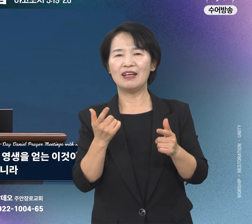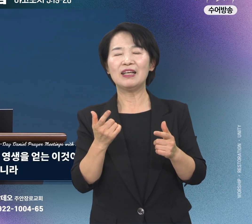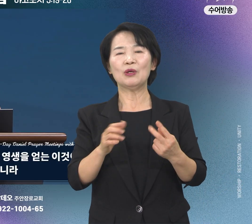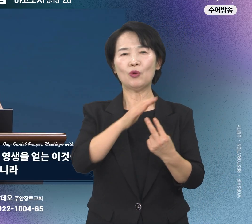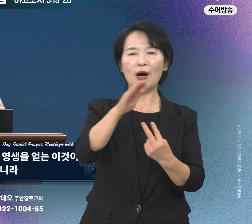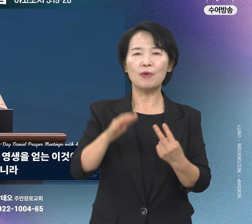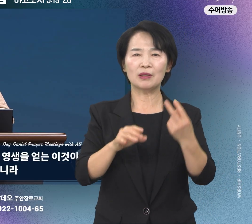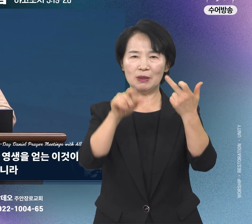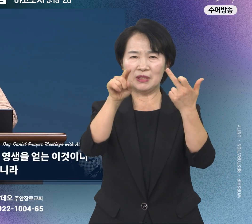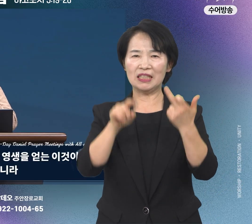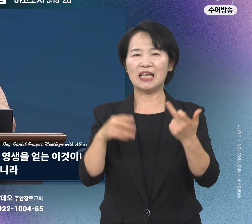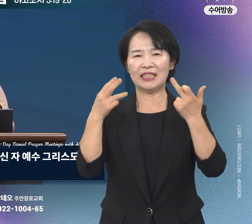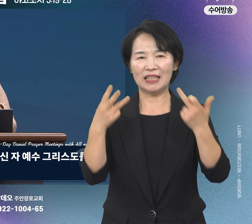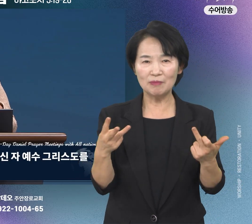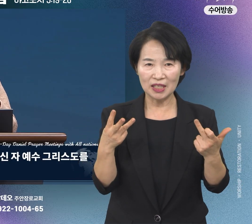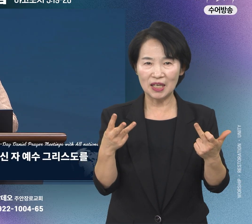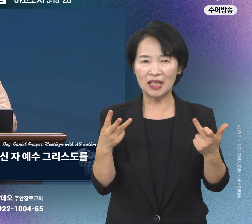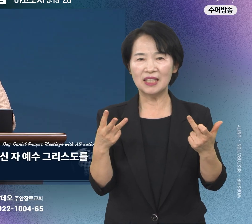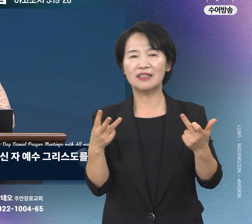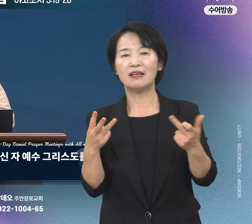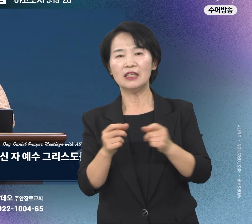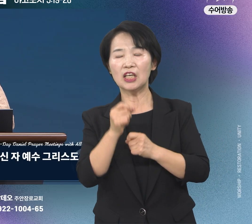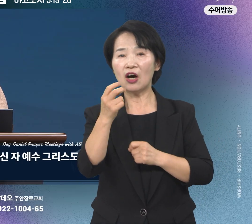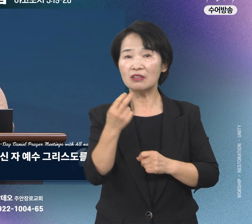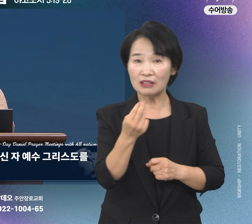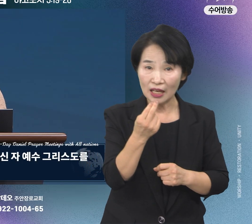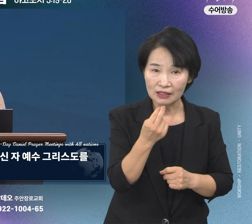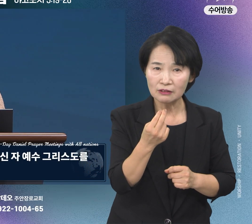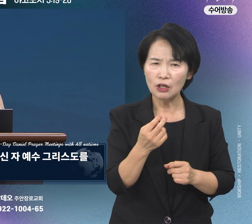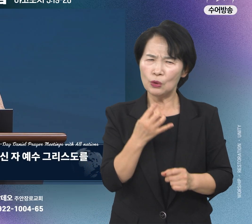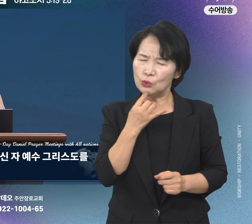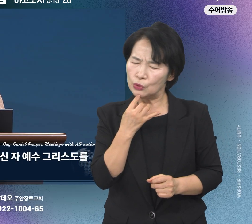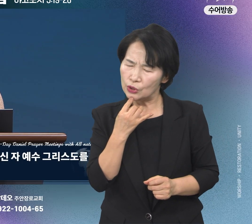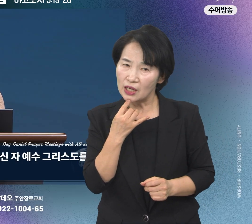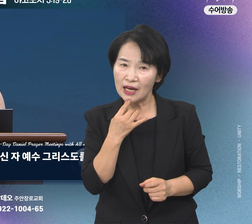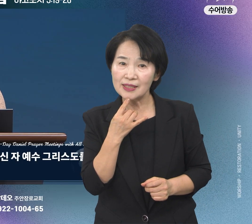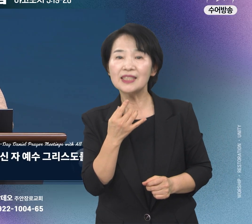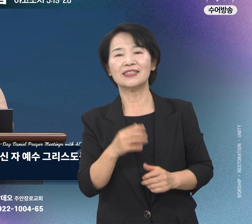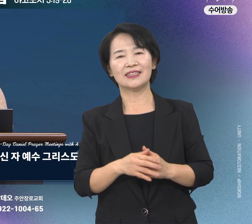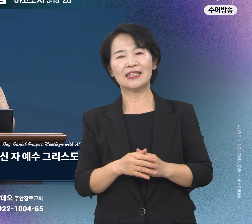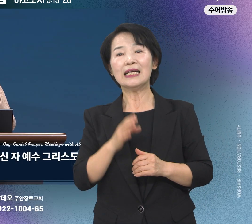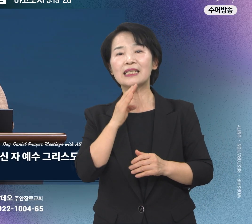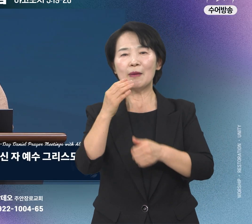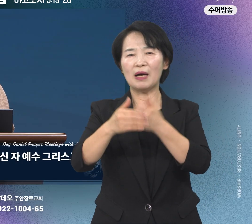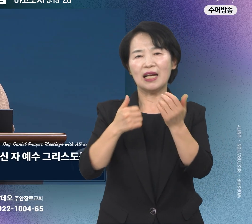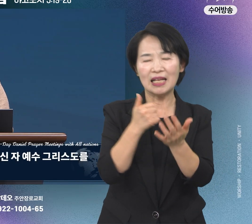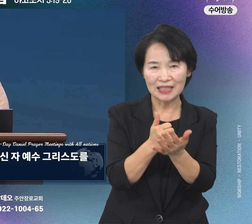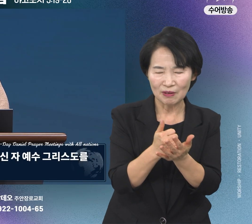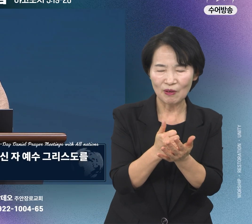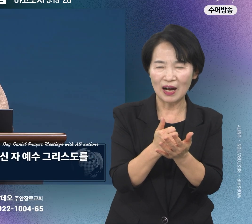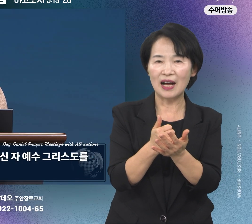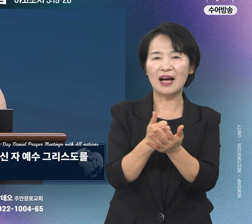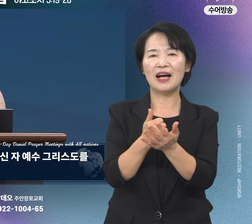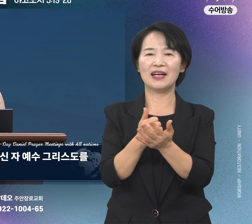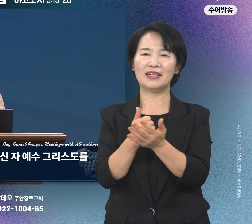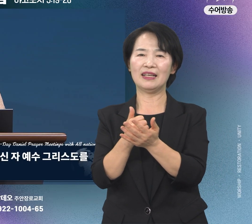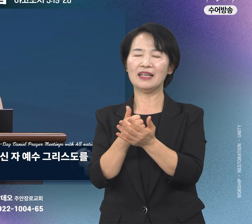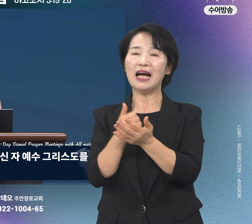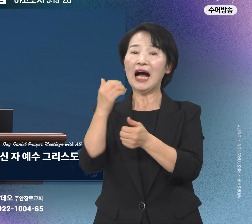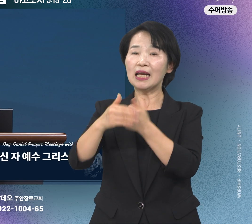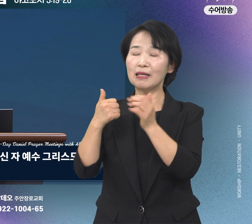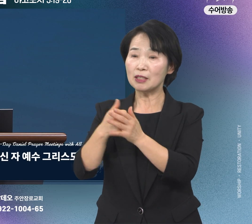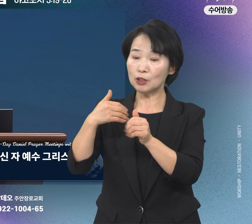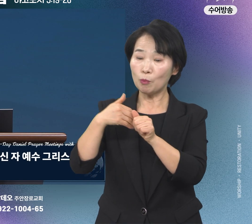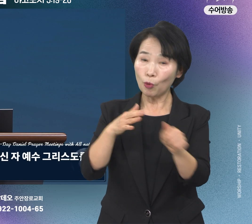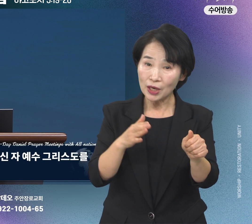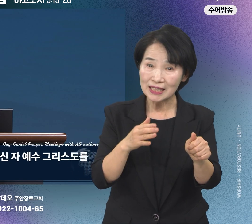펴봅시다. 자, 영생은요, 요한복음 17장 3절을 펴보니 영생은 곧 유일하신 참 하나님과